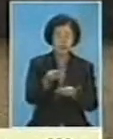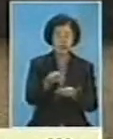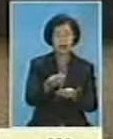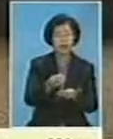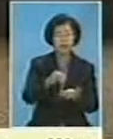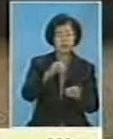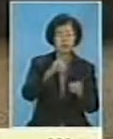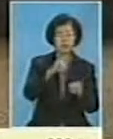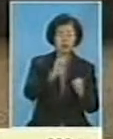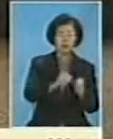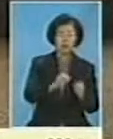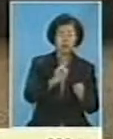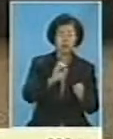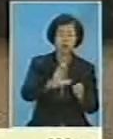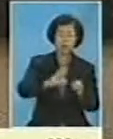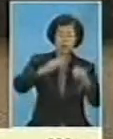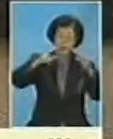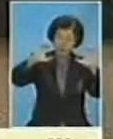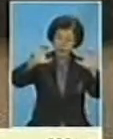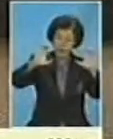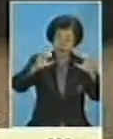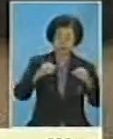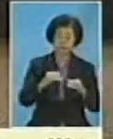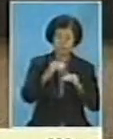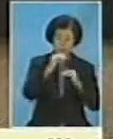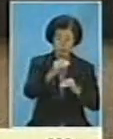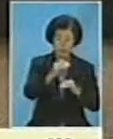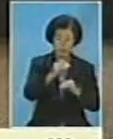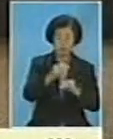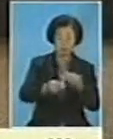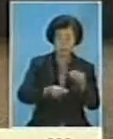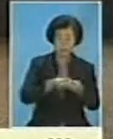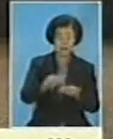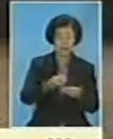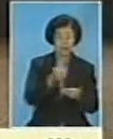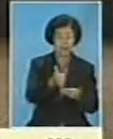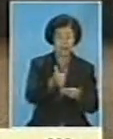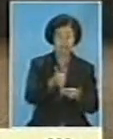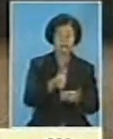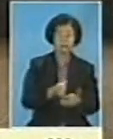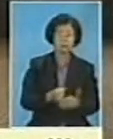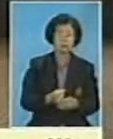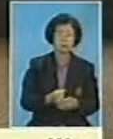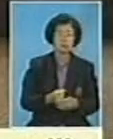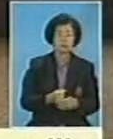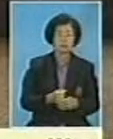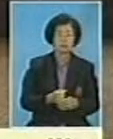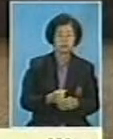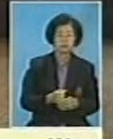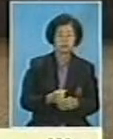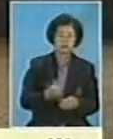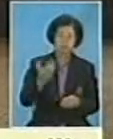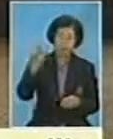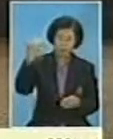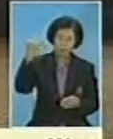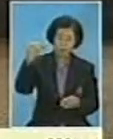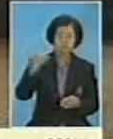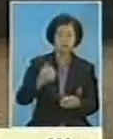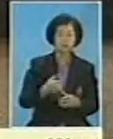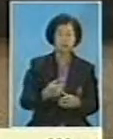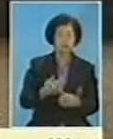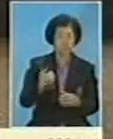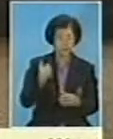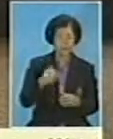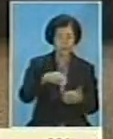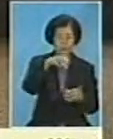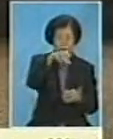บาลกำหนดให้สามารถขายข้าวแบบ G2G กับรัฐวิสาหกิจได้ และที่ผ่านมาห